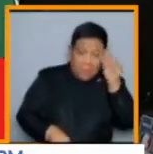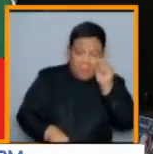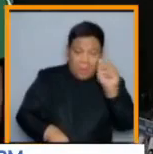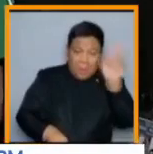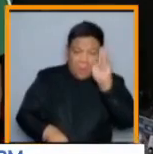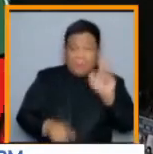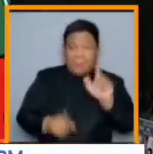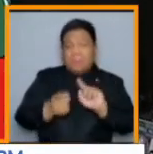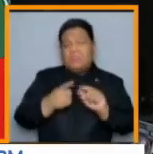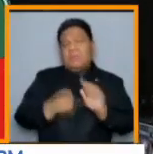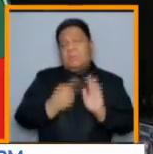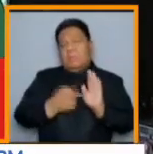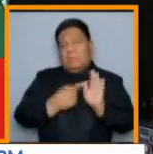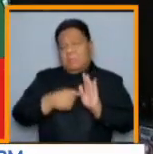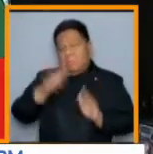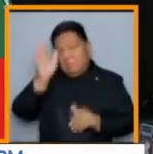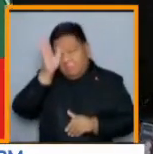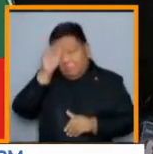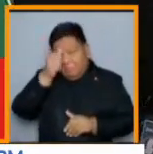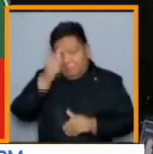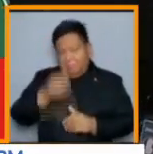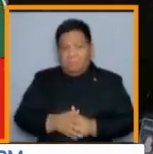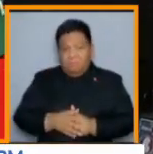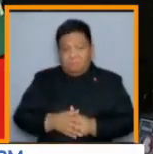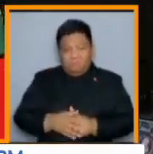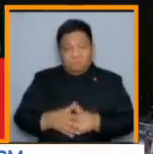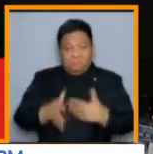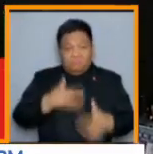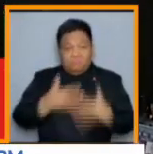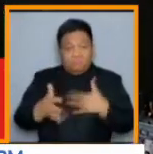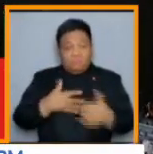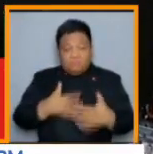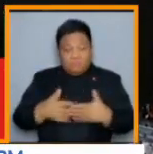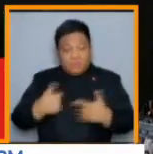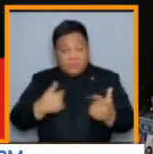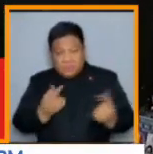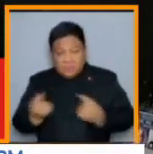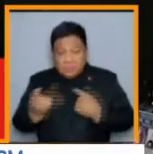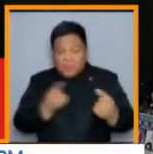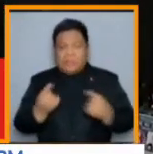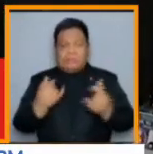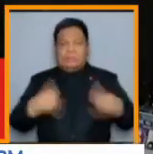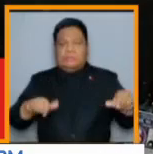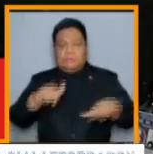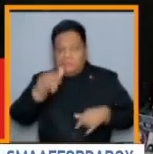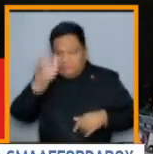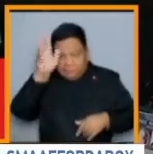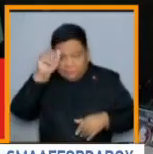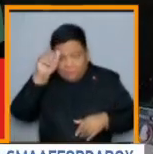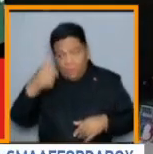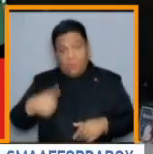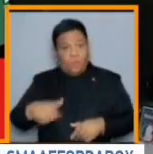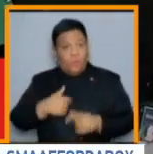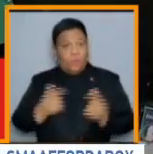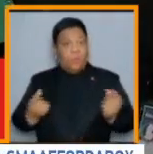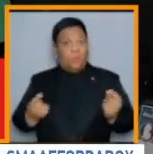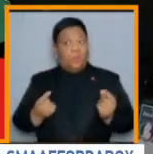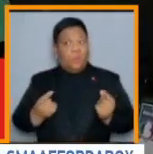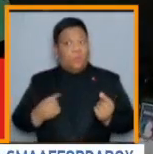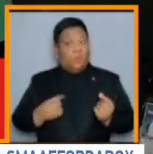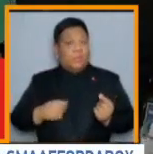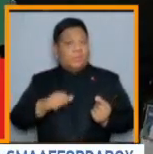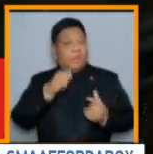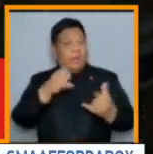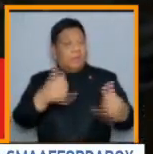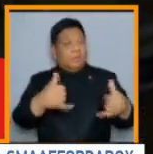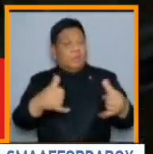mga ulo. Kahit ano po gawin namin, kaya ang ginagawa po namin, para hindi sila makapaglaro, tinatanggal namin